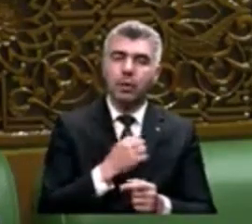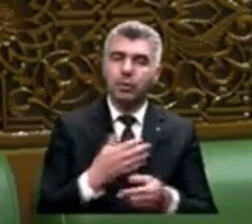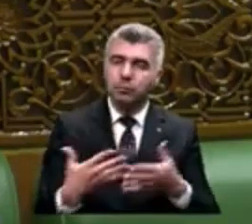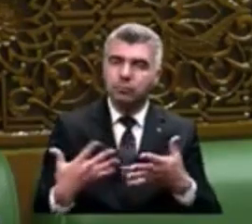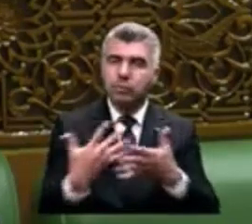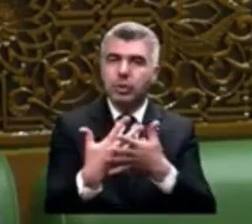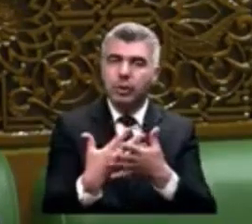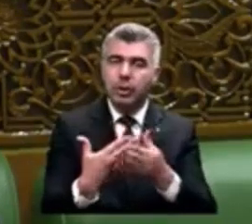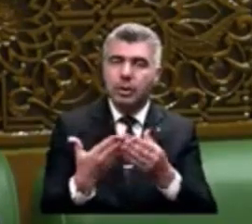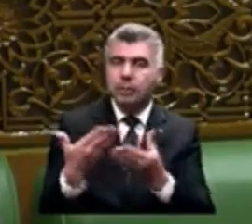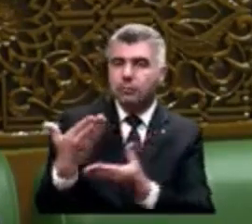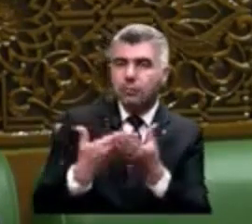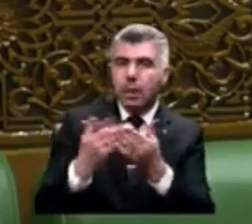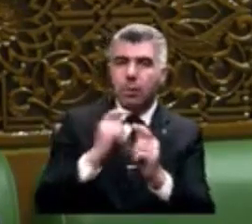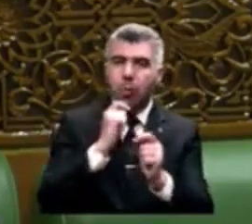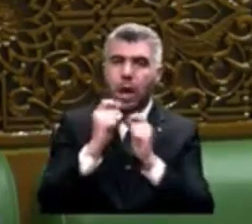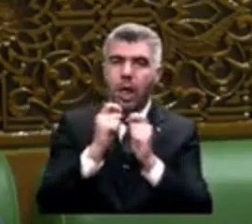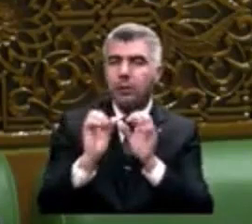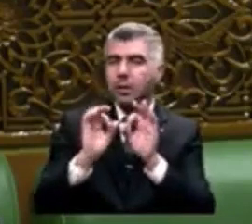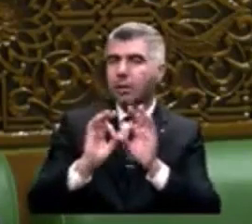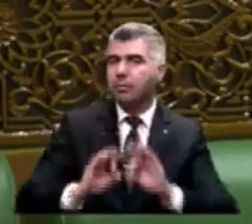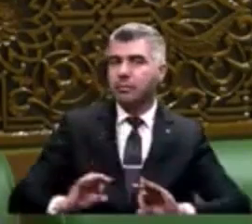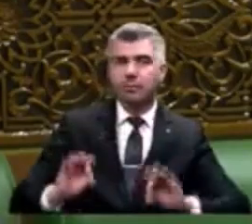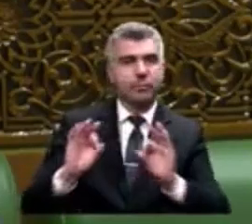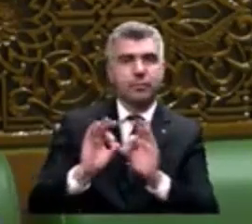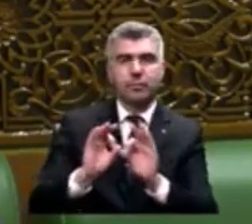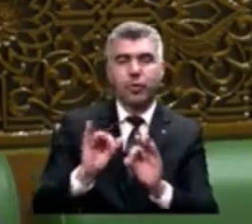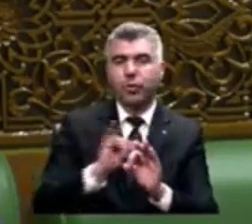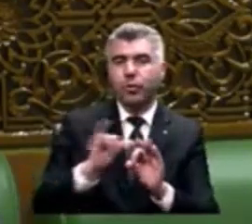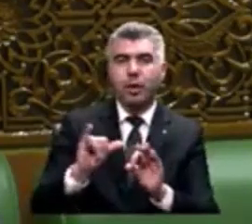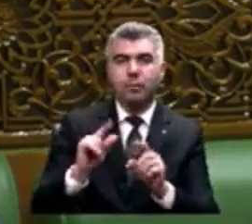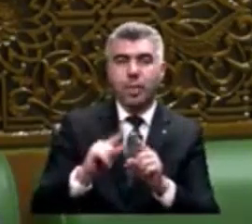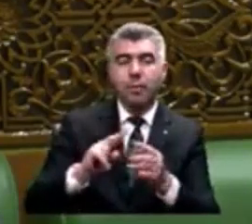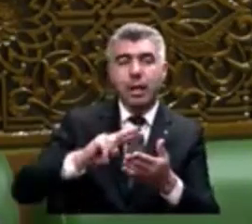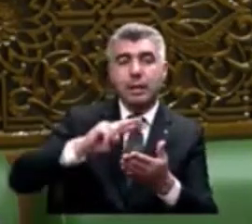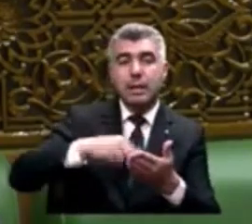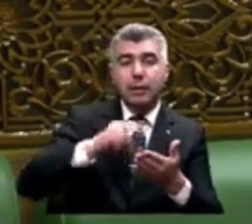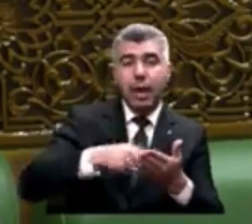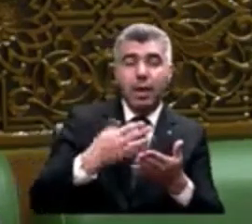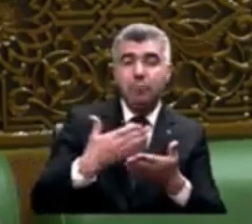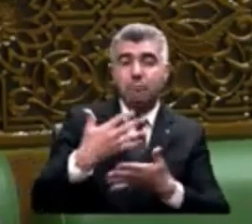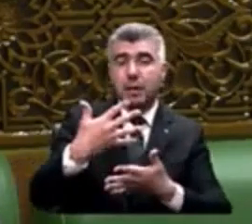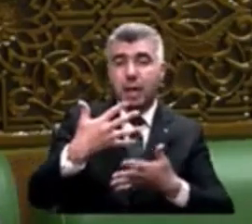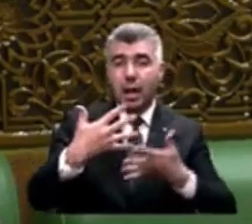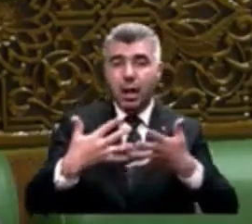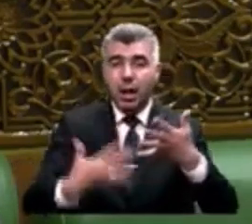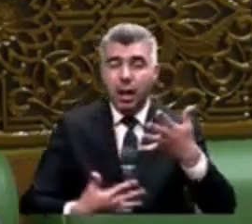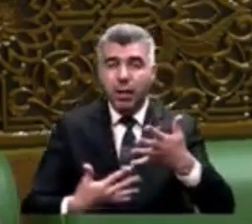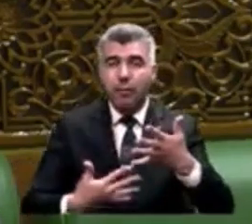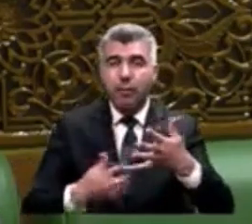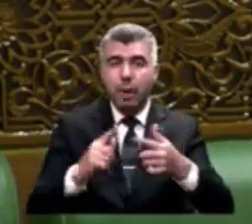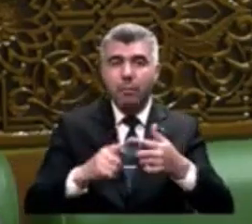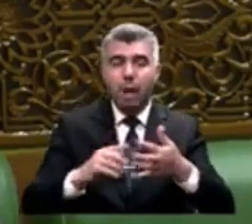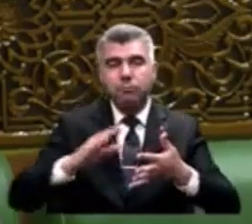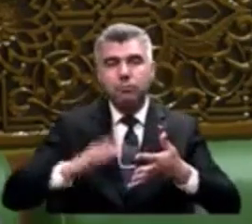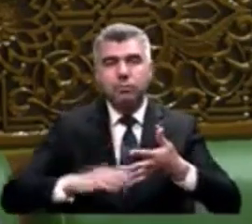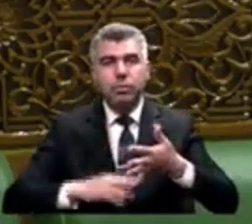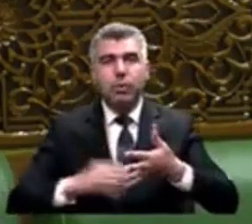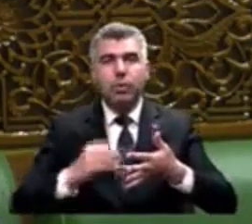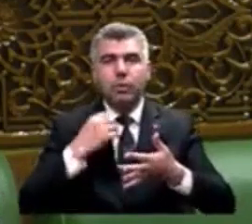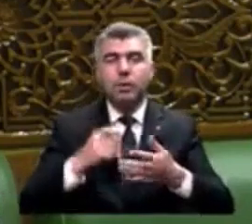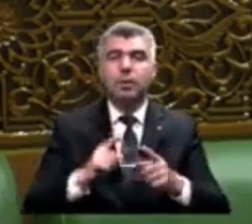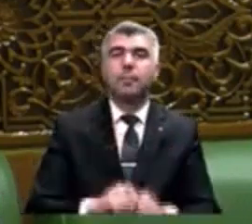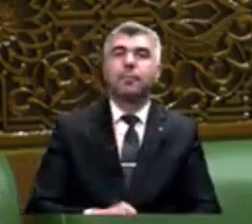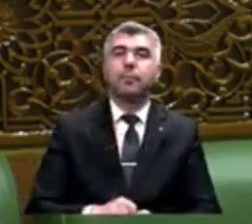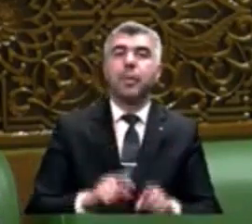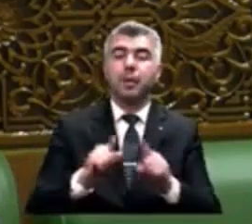النقاش والاتفاق النهائي على مضامينه والأخذ بعين الاعتبار الاتفاقات التي تمت في العديد من مواده. وعلى سبيل الذكر للحصر، التراجع